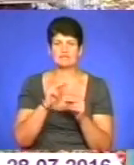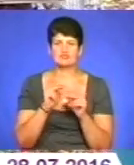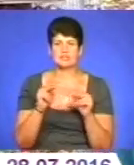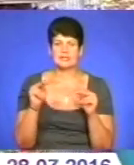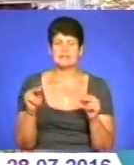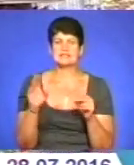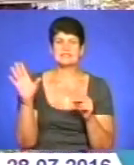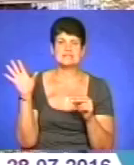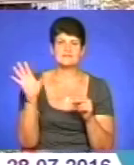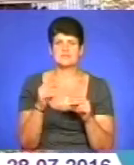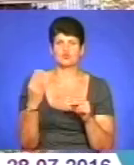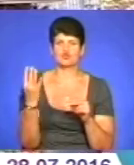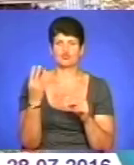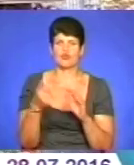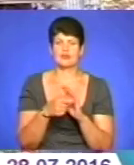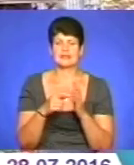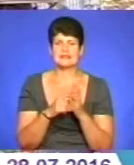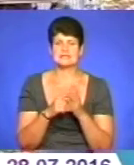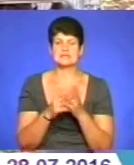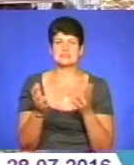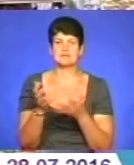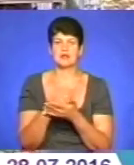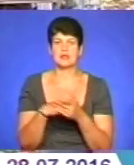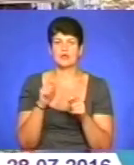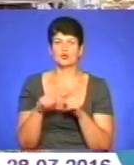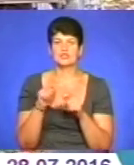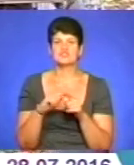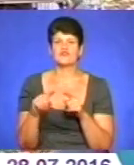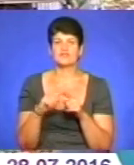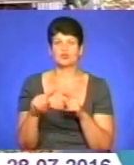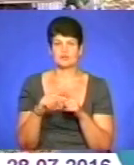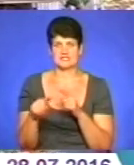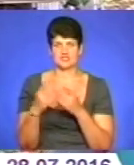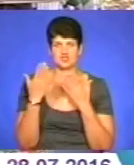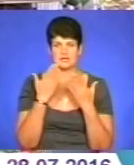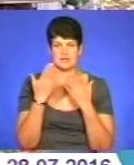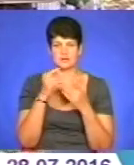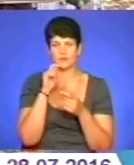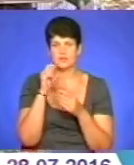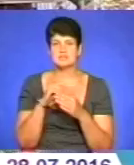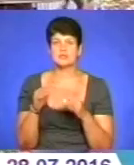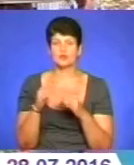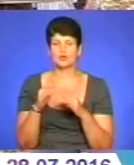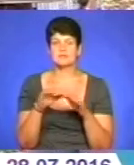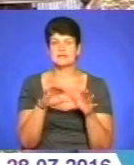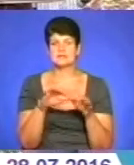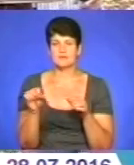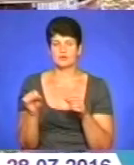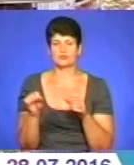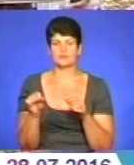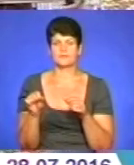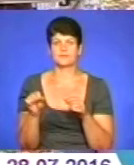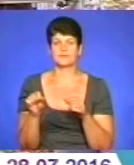з усіх 4 класів зібрали такий контроль, як швидкості читання. В українській мові вилучено дуже багато такого